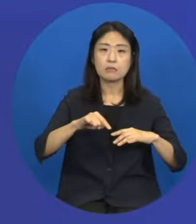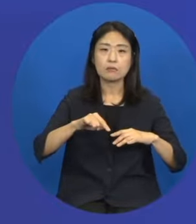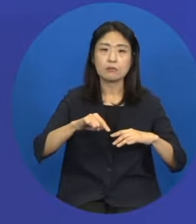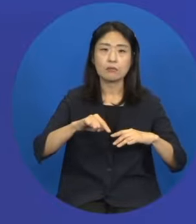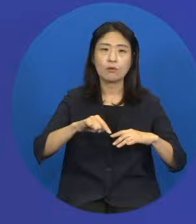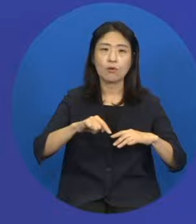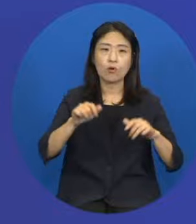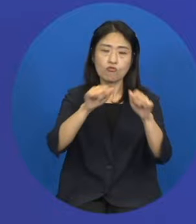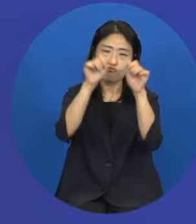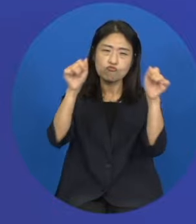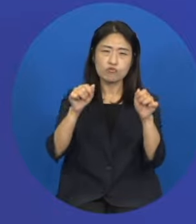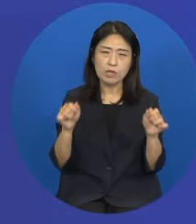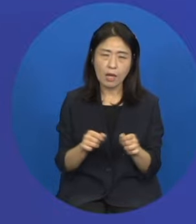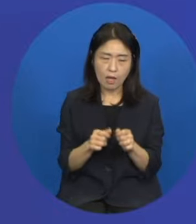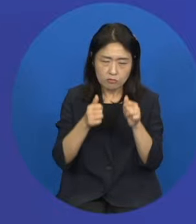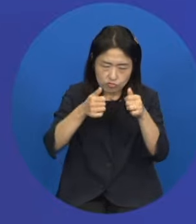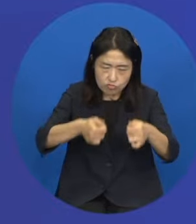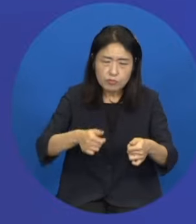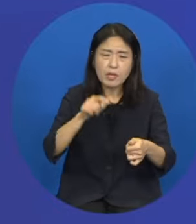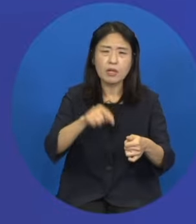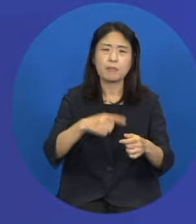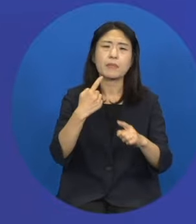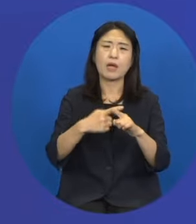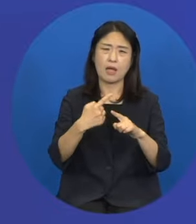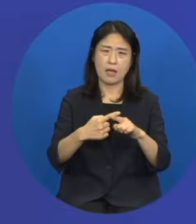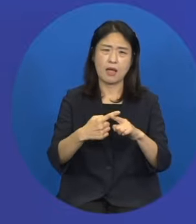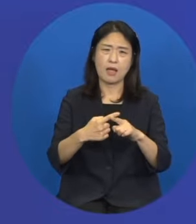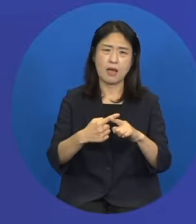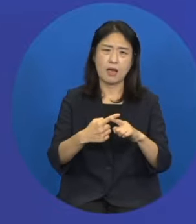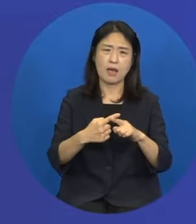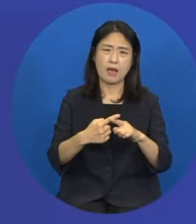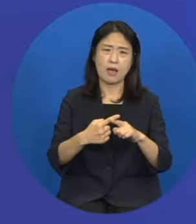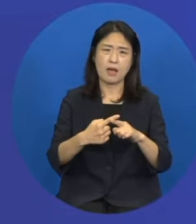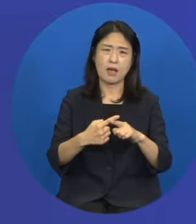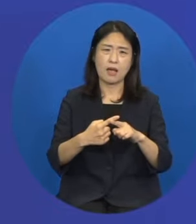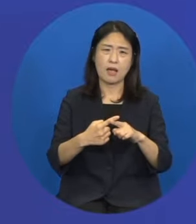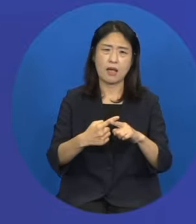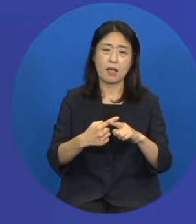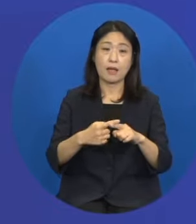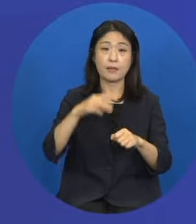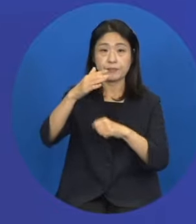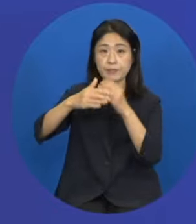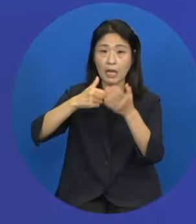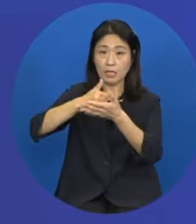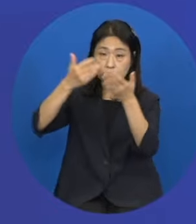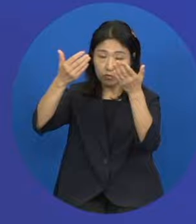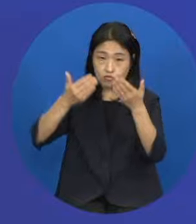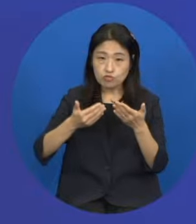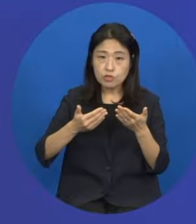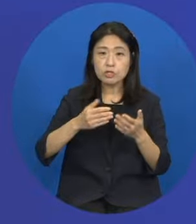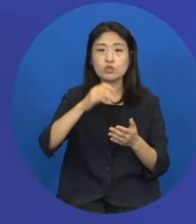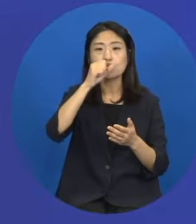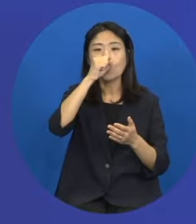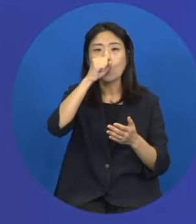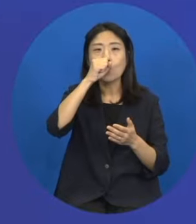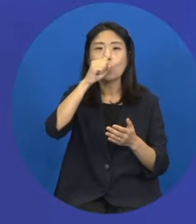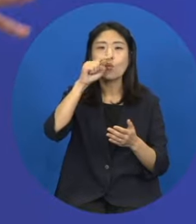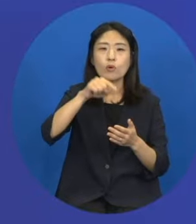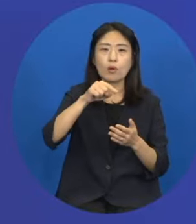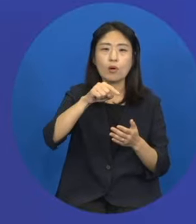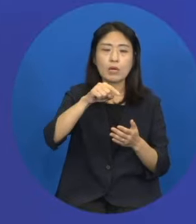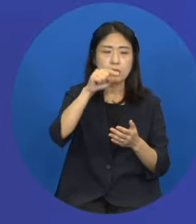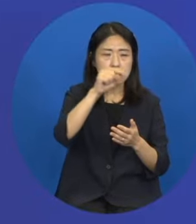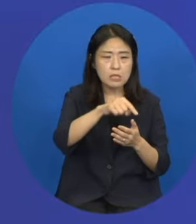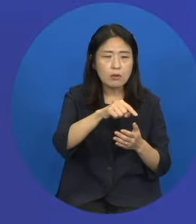여러분, 우상숭배는 다른 게 아니에요. 하나님이 주신 좋은 것들을 어느 순간 하나님보다 더 사랑하고 의지할 때